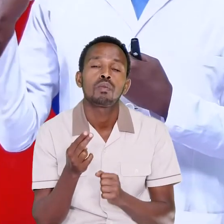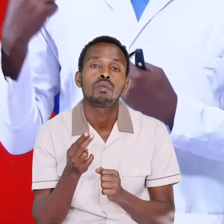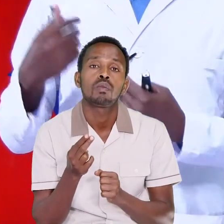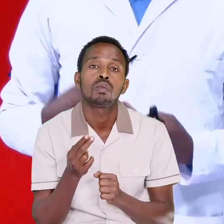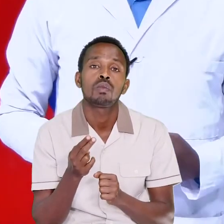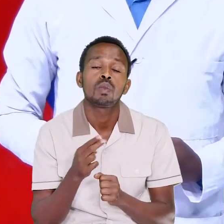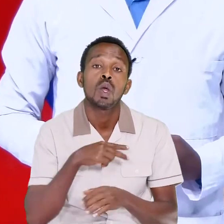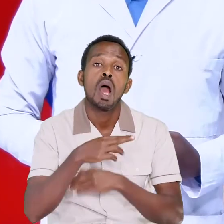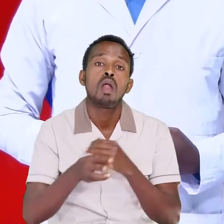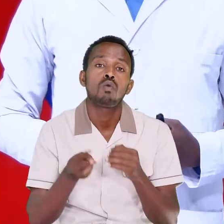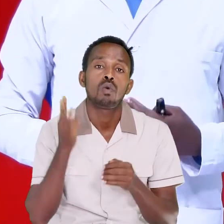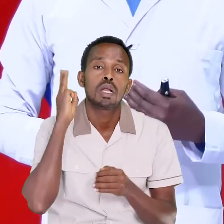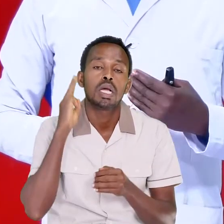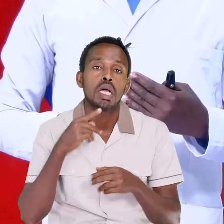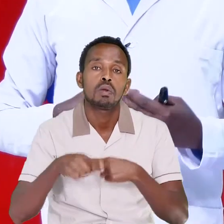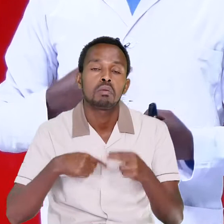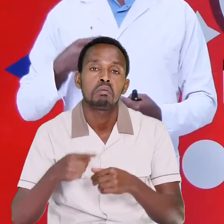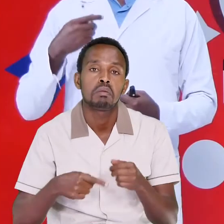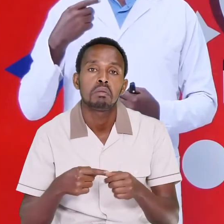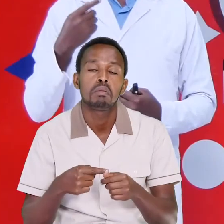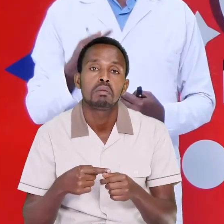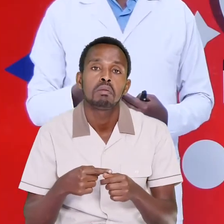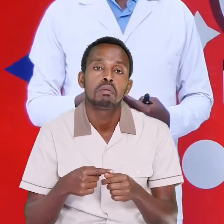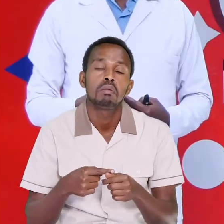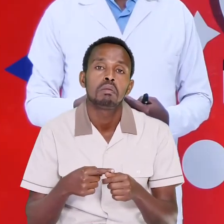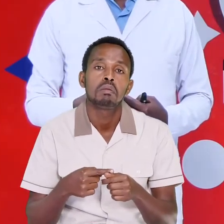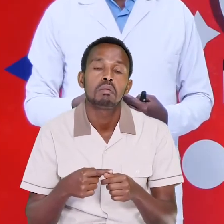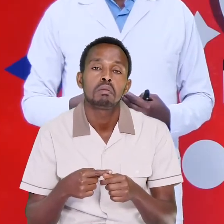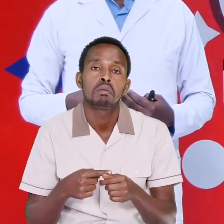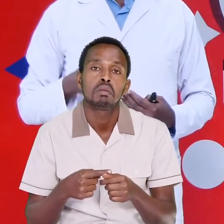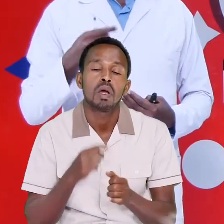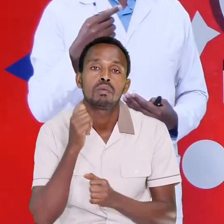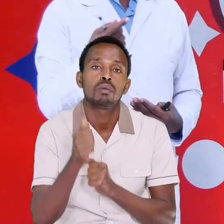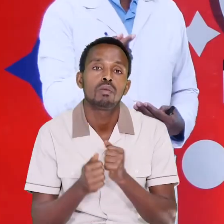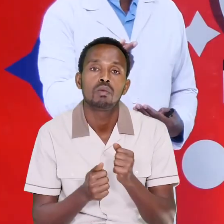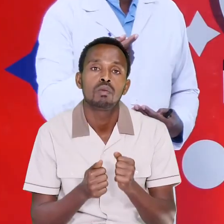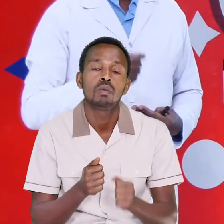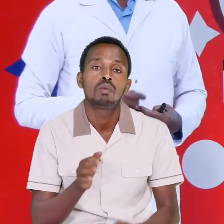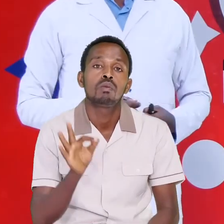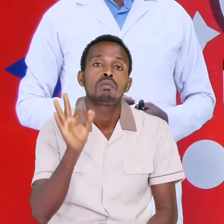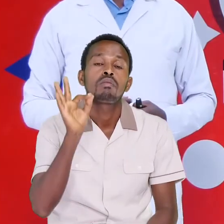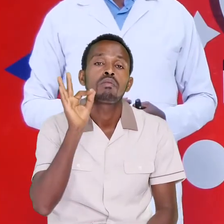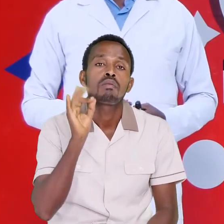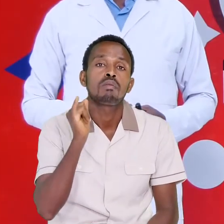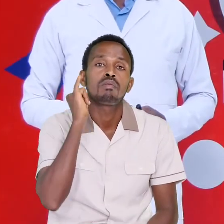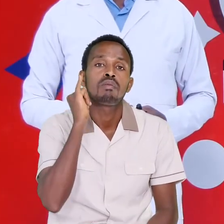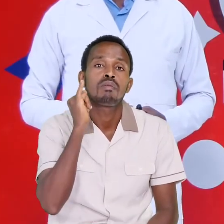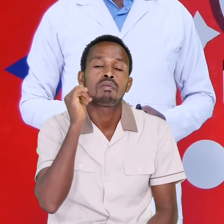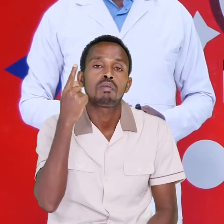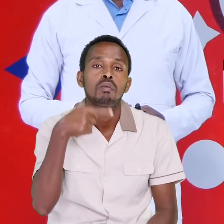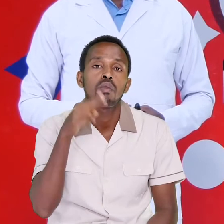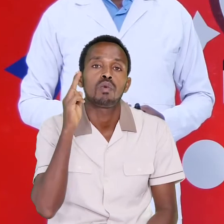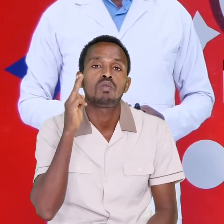naannoo Wallaggaa yoo dhanne immoo jechuma kaachuu jedhu kana fiiguu jecha jedhuun fayyadamna